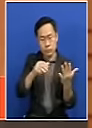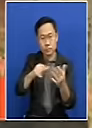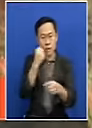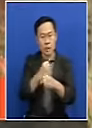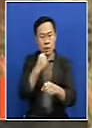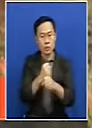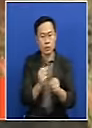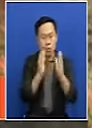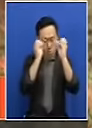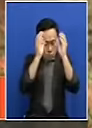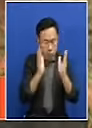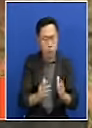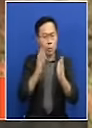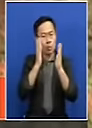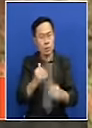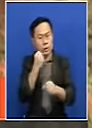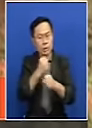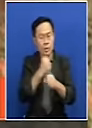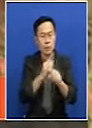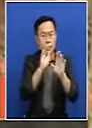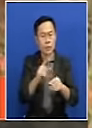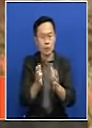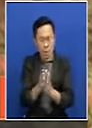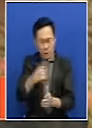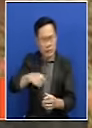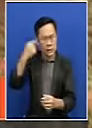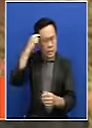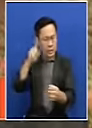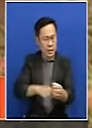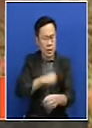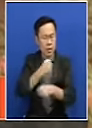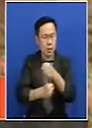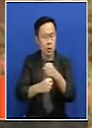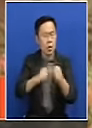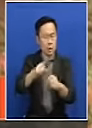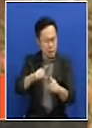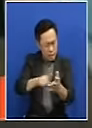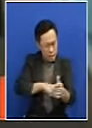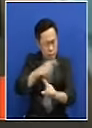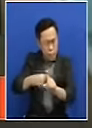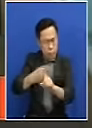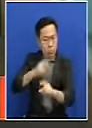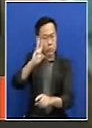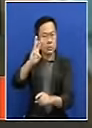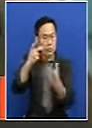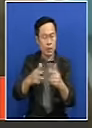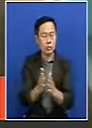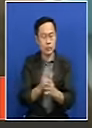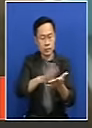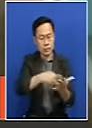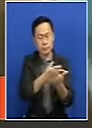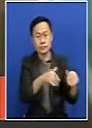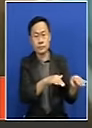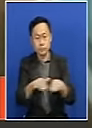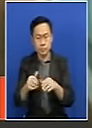การผลิตบุคลากรสนองต่อความต้องการของประเทศเขาบอกแนวคิดนี้คิดมานานถึง 6-7 เดือนแล้วนะคุณบุญชัย แผนงานนี้ครับคุณนลินาคุณผู้ชม